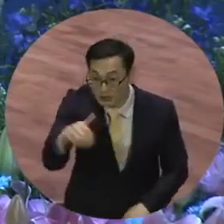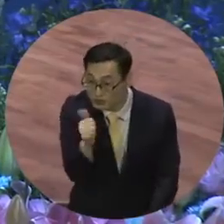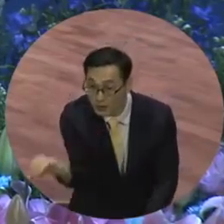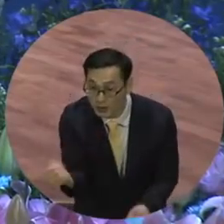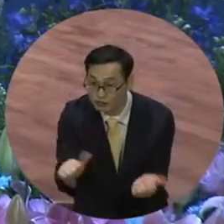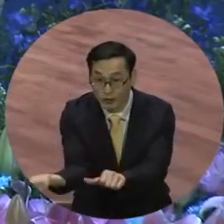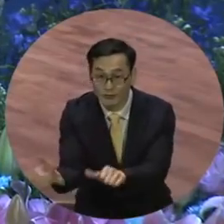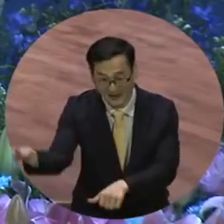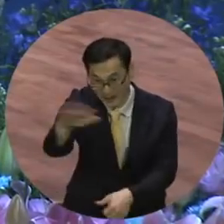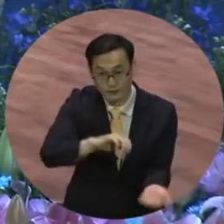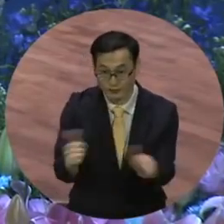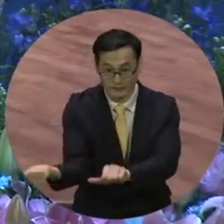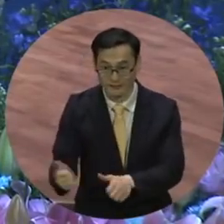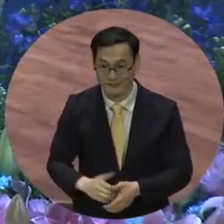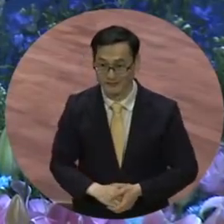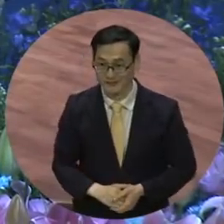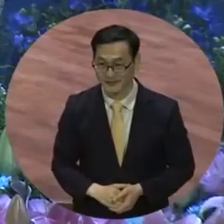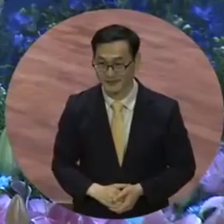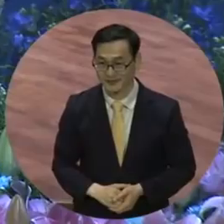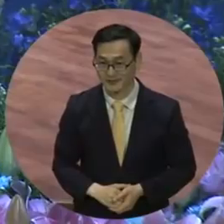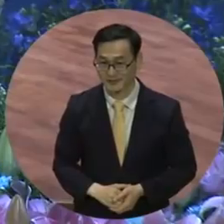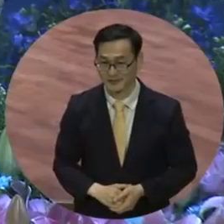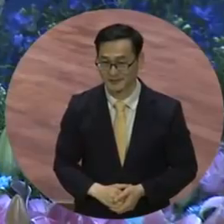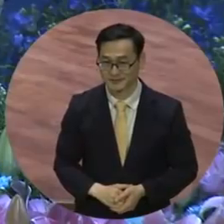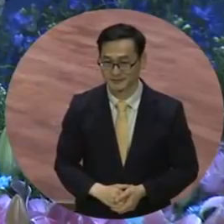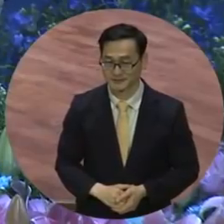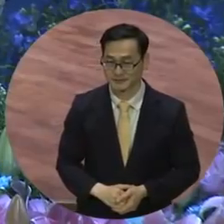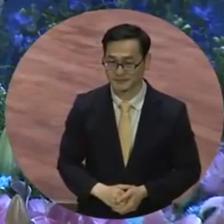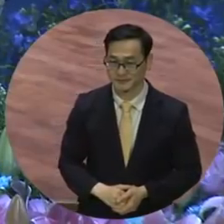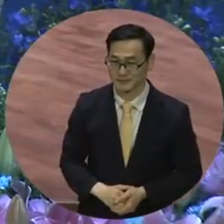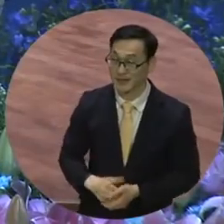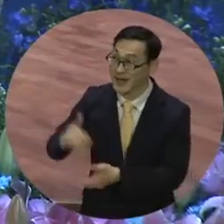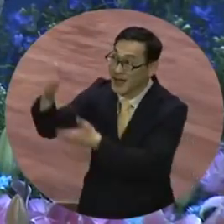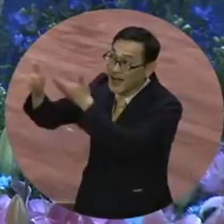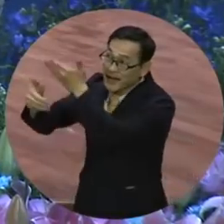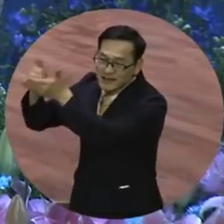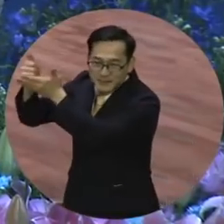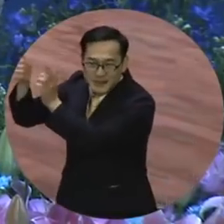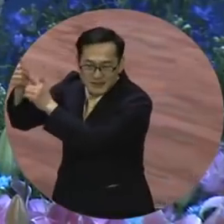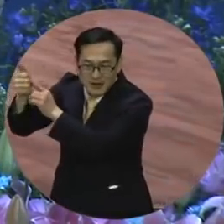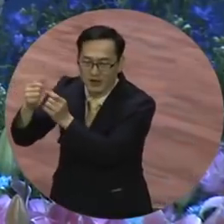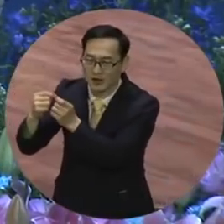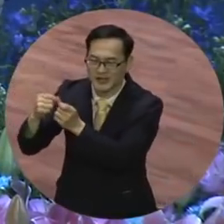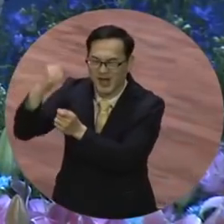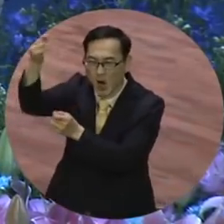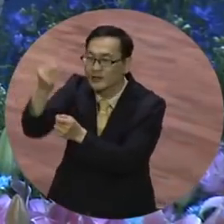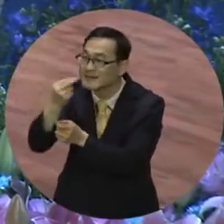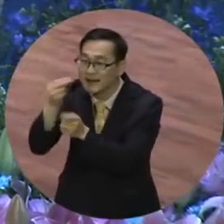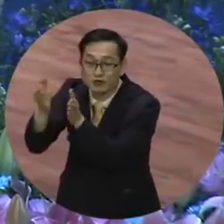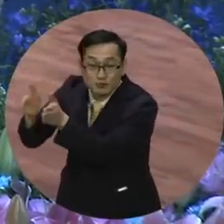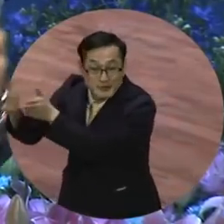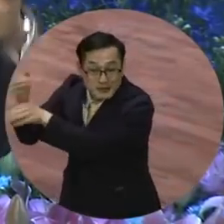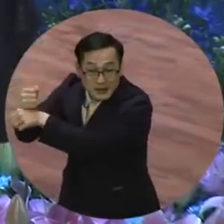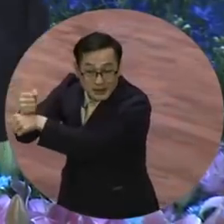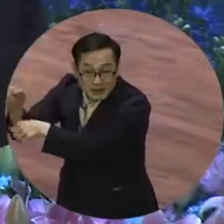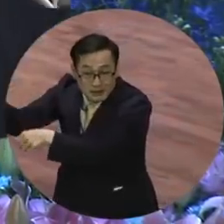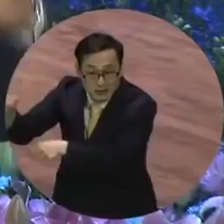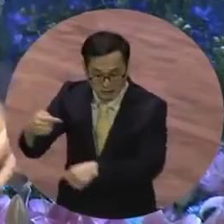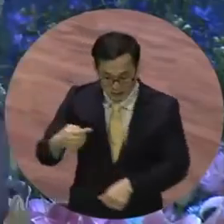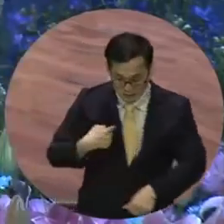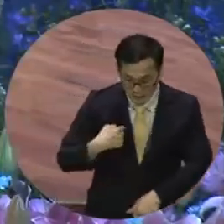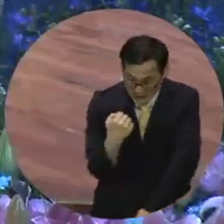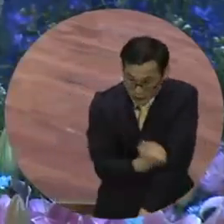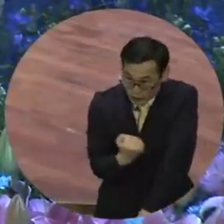영원한 생명, 하나님이 준비해 놓으신 이 영생은요 사람의 어떤 노력과 대가로 치를 수가 없을